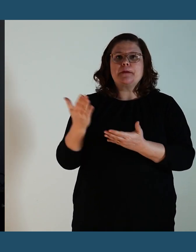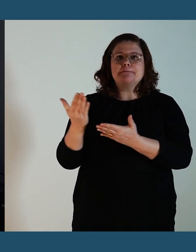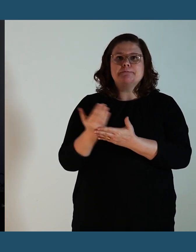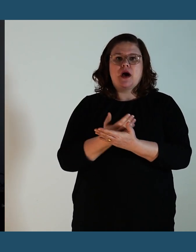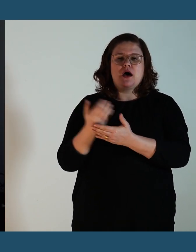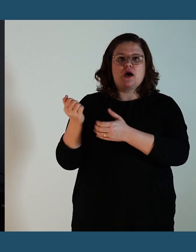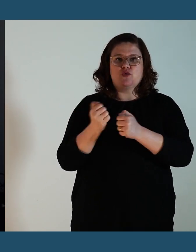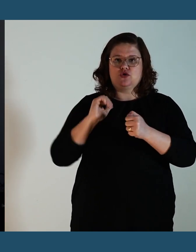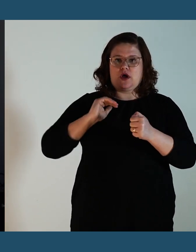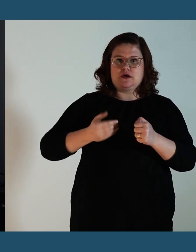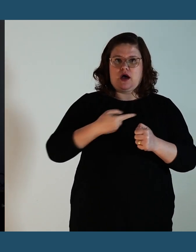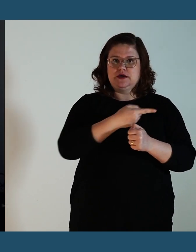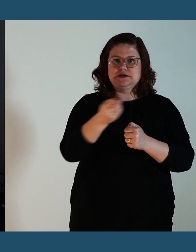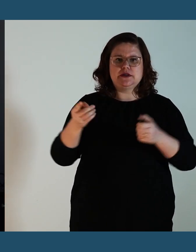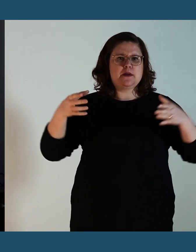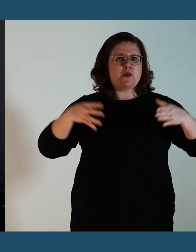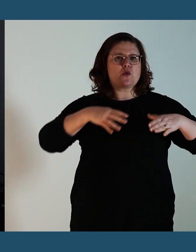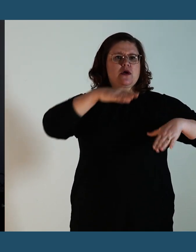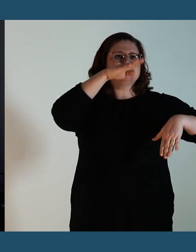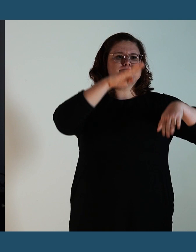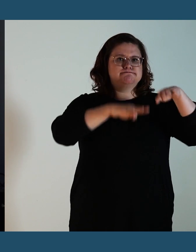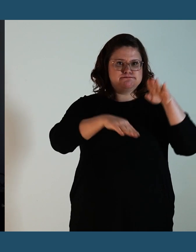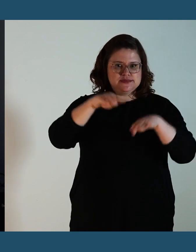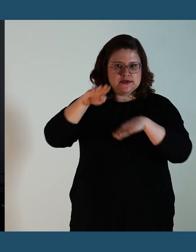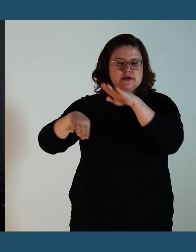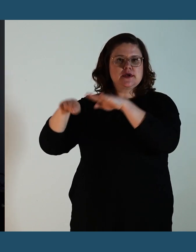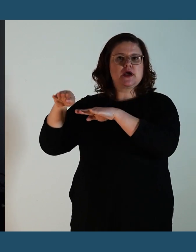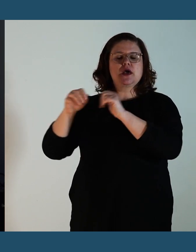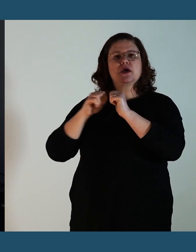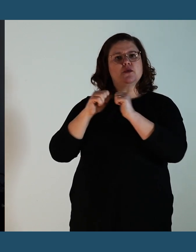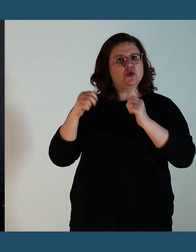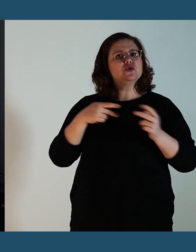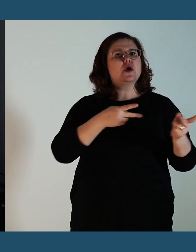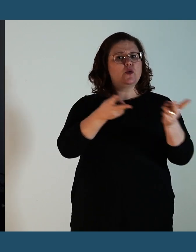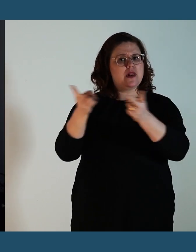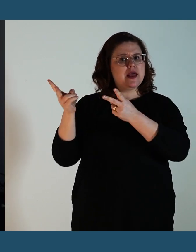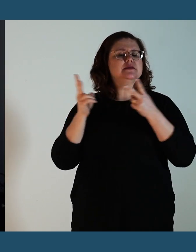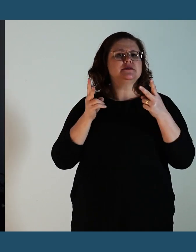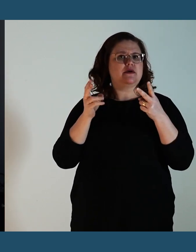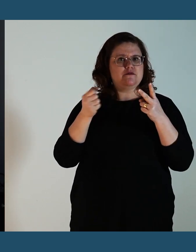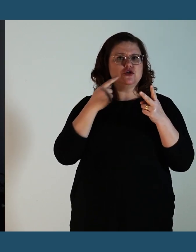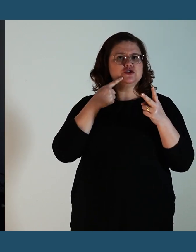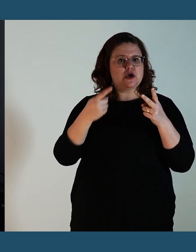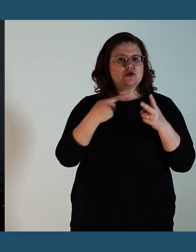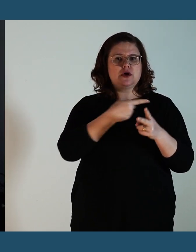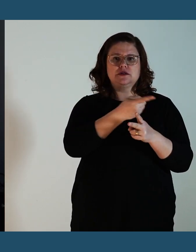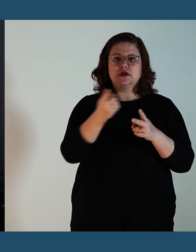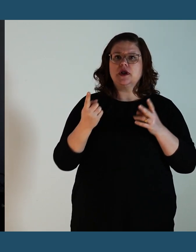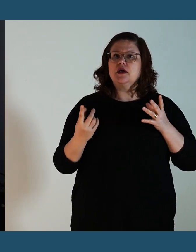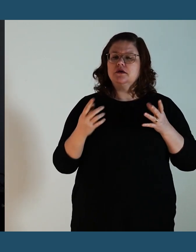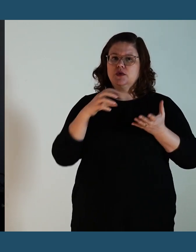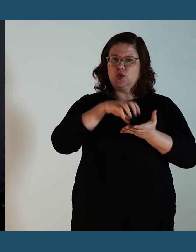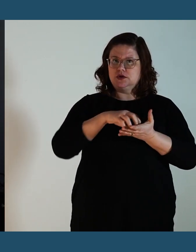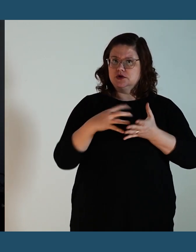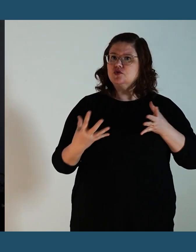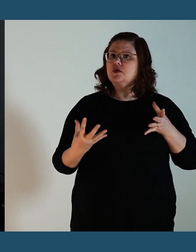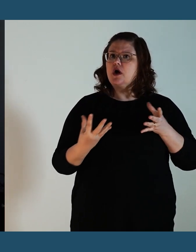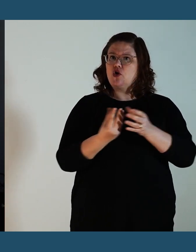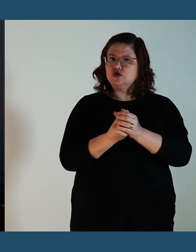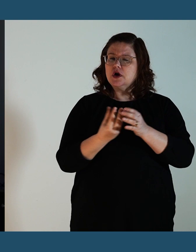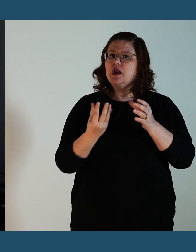Maahanmuuttaneet naisethan on hyvin heterogeeninen ryhmä, mutta yleisesti kuitenkin voimme sanoa, että heidän osallisuutensa